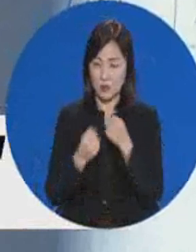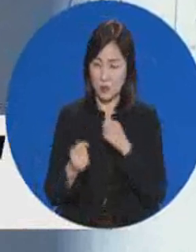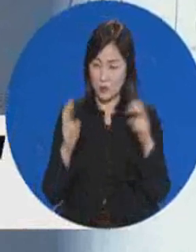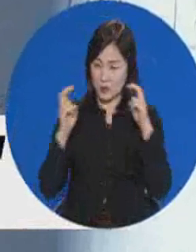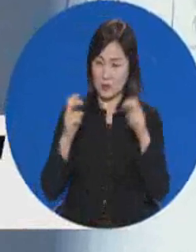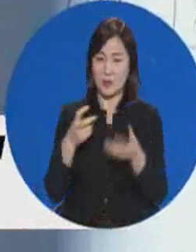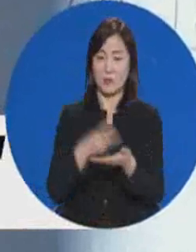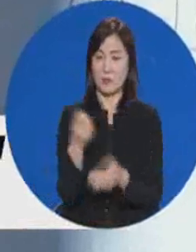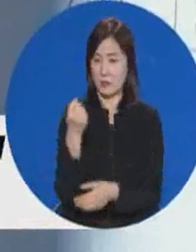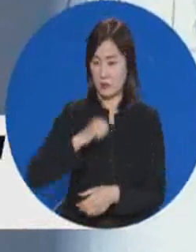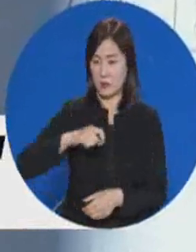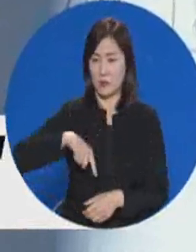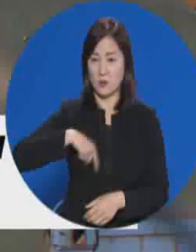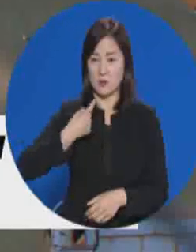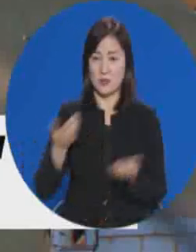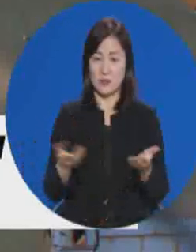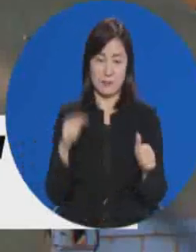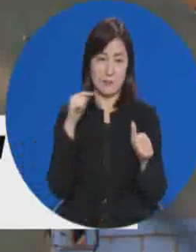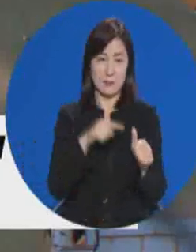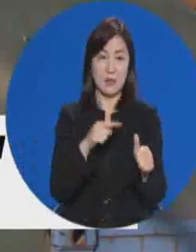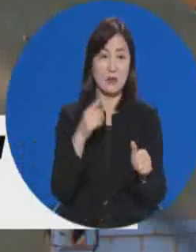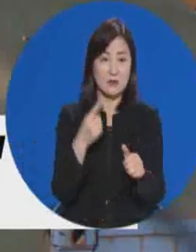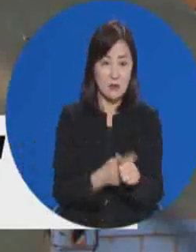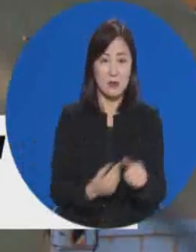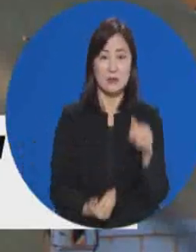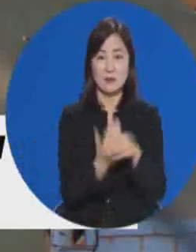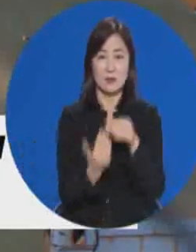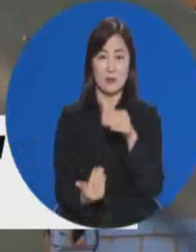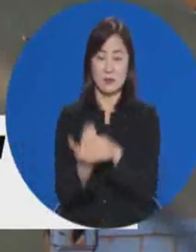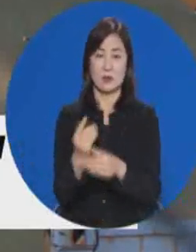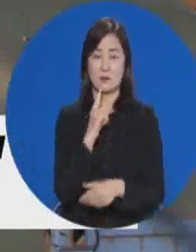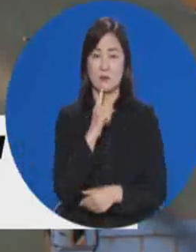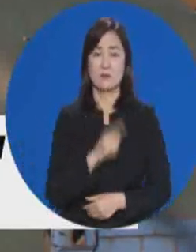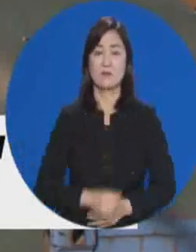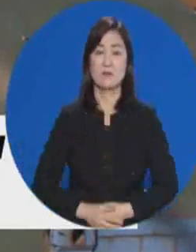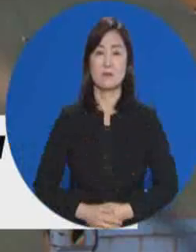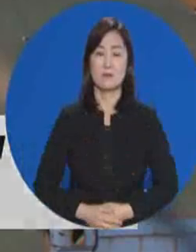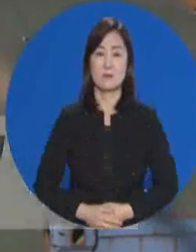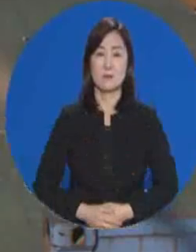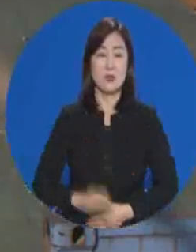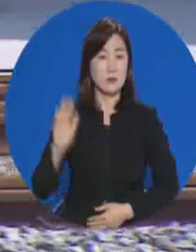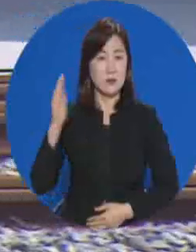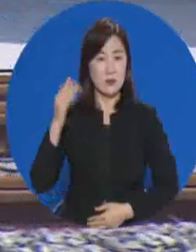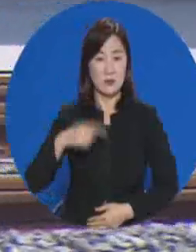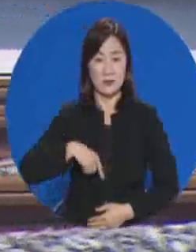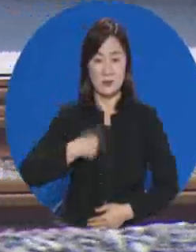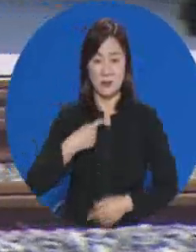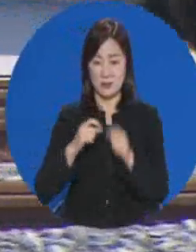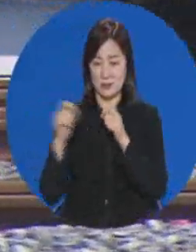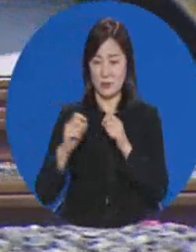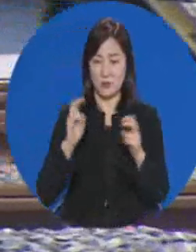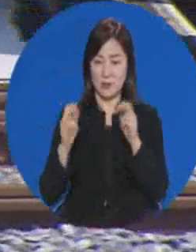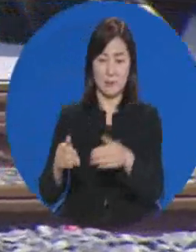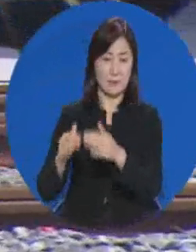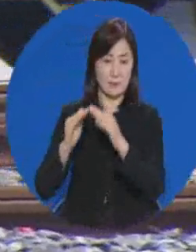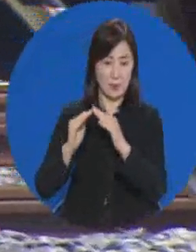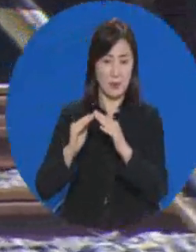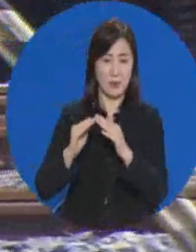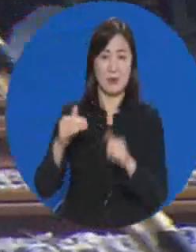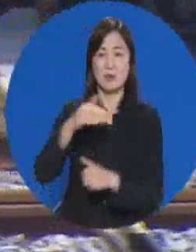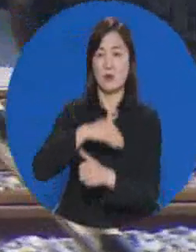어기며 단독 근무를 지시하면서 사고가 빈발하고 있다고 주장합니다. 최근 자회사가 설립되면서 상황은